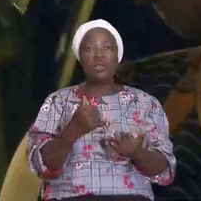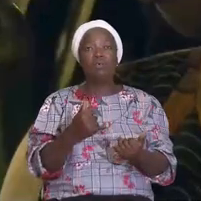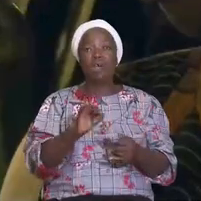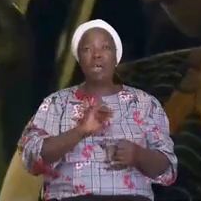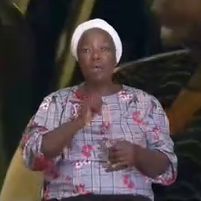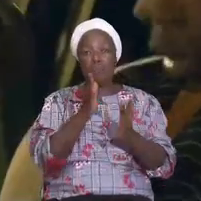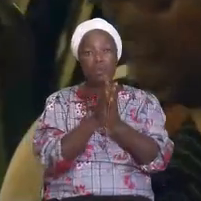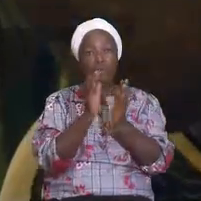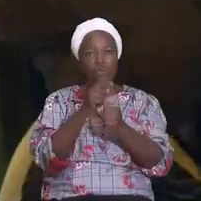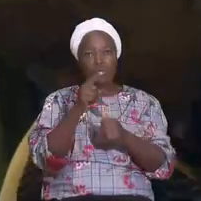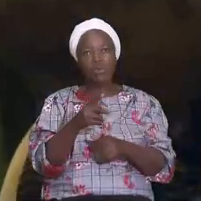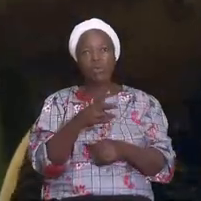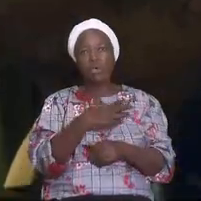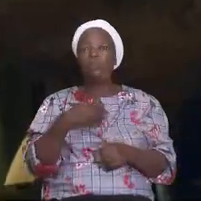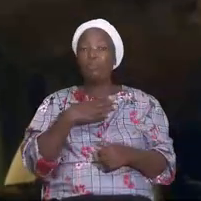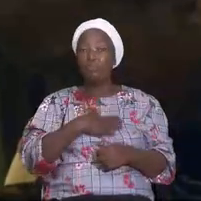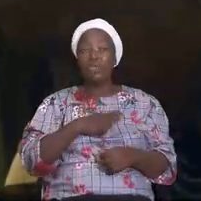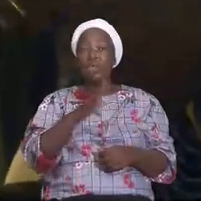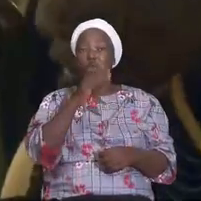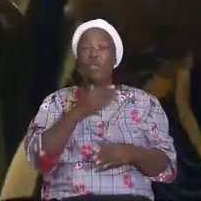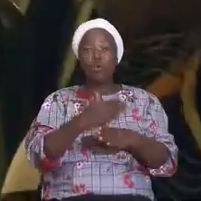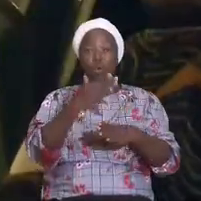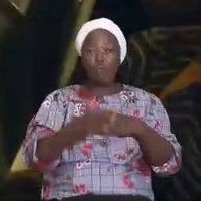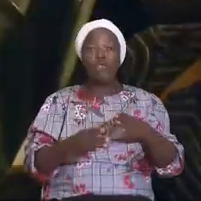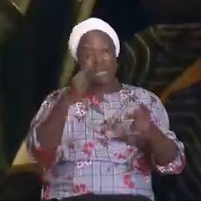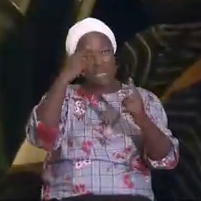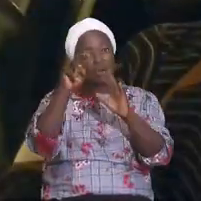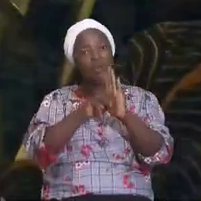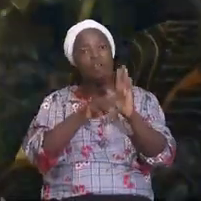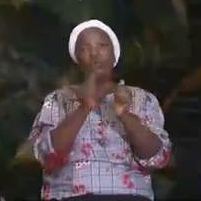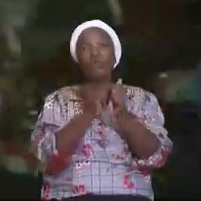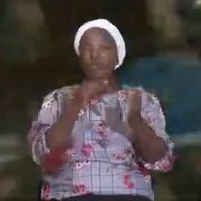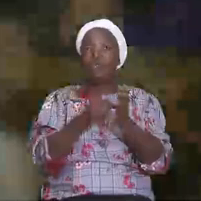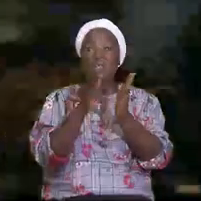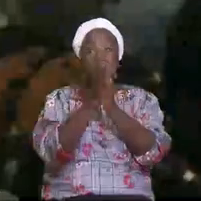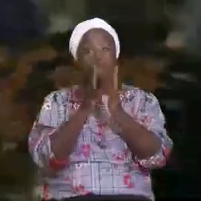ma vie. Comme tu es debout, je vais prier avec vous maintenant